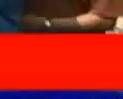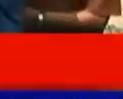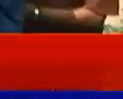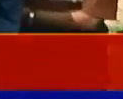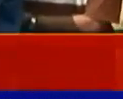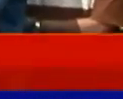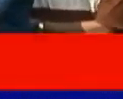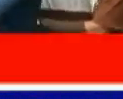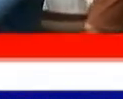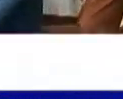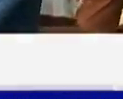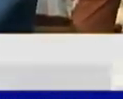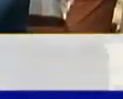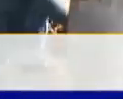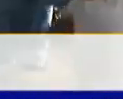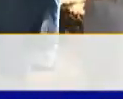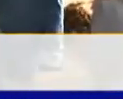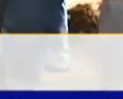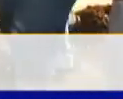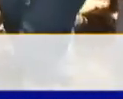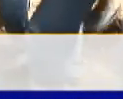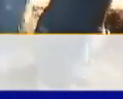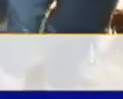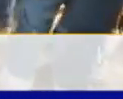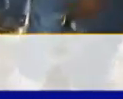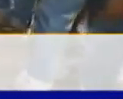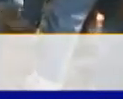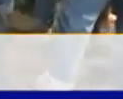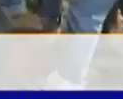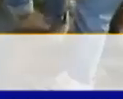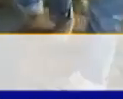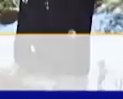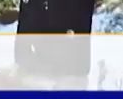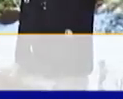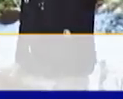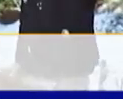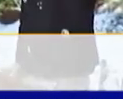ina jenazah nuzman Ismail selamat